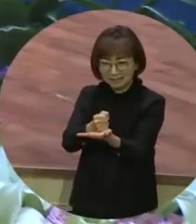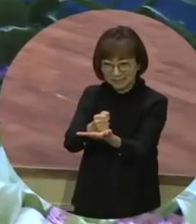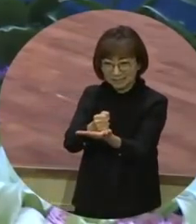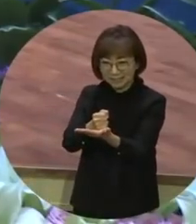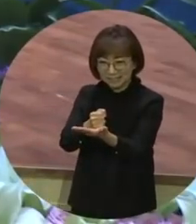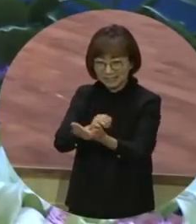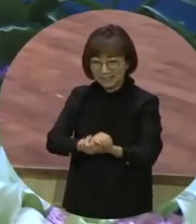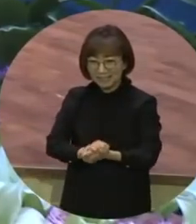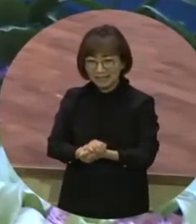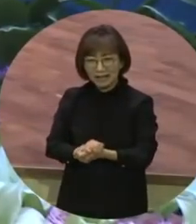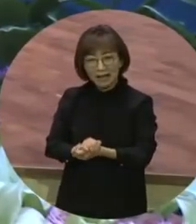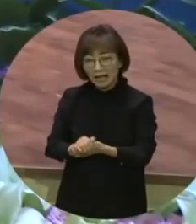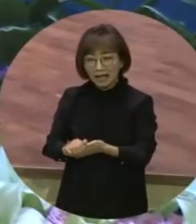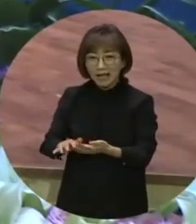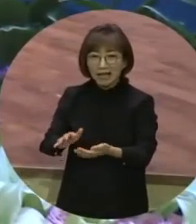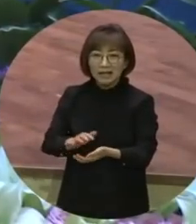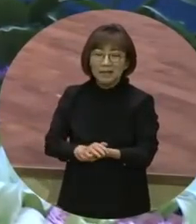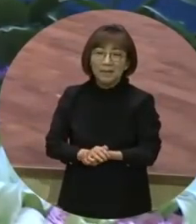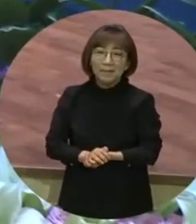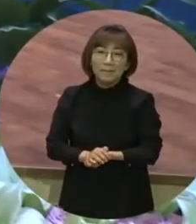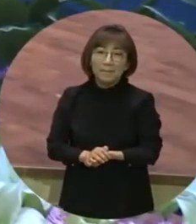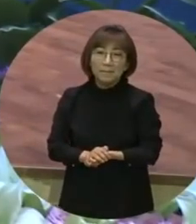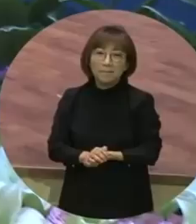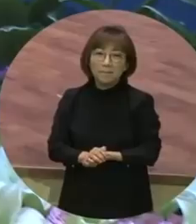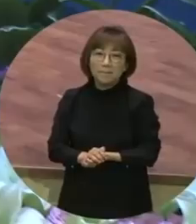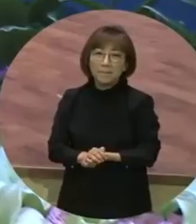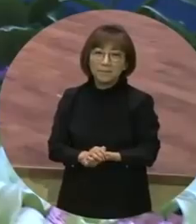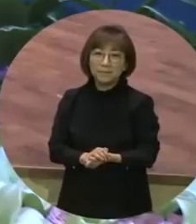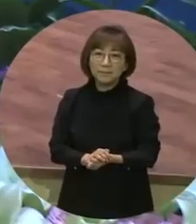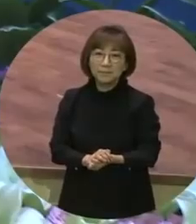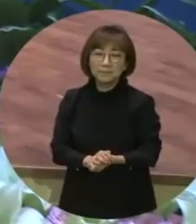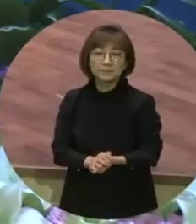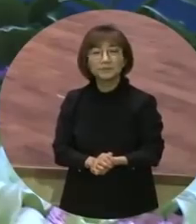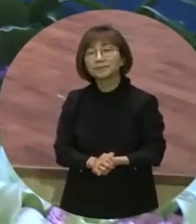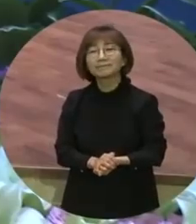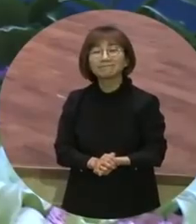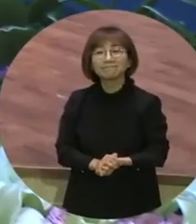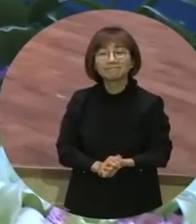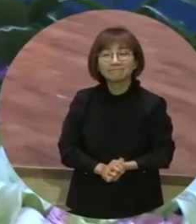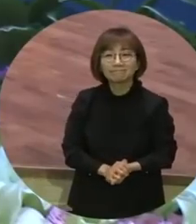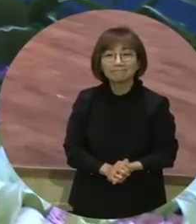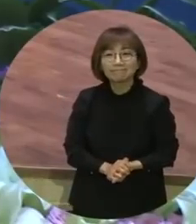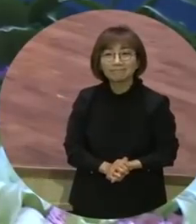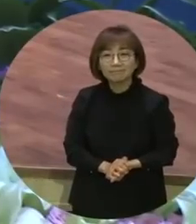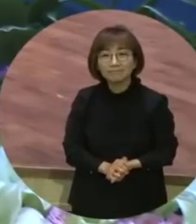그러면 다 어떻게 해요? 들키는 거지요. 본인이 말하면서 본인이 다 들키는 거예요.